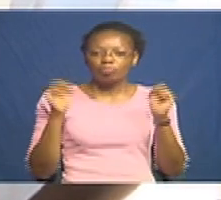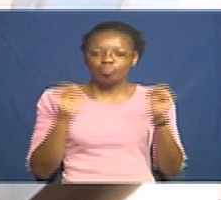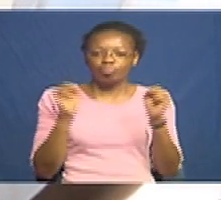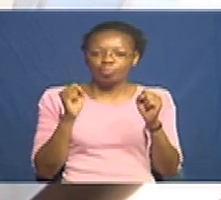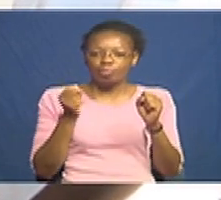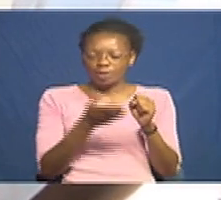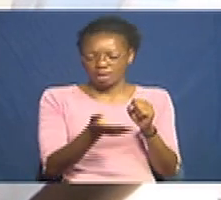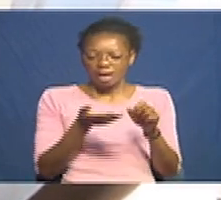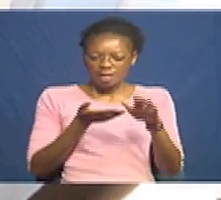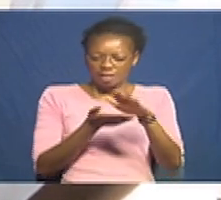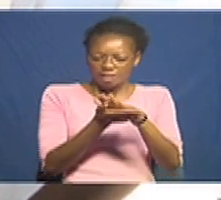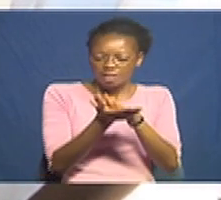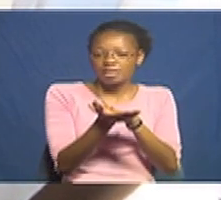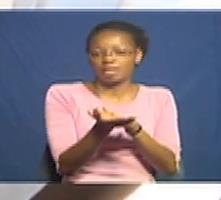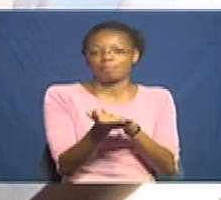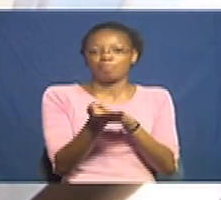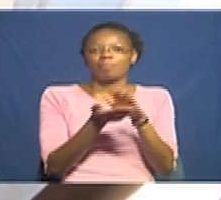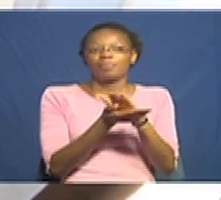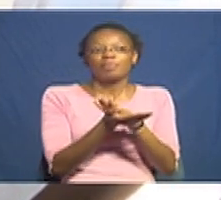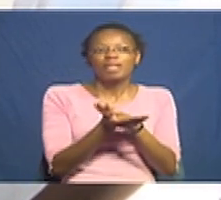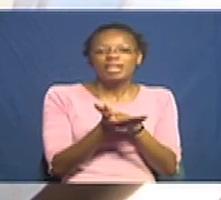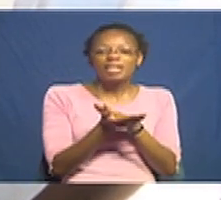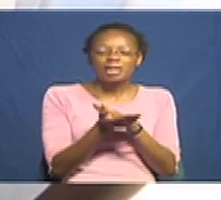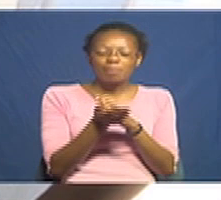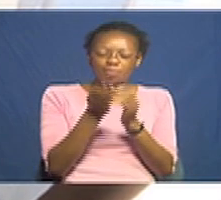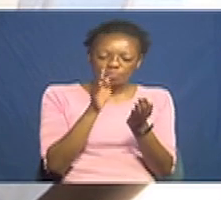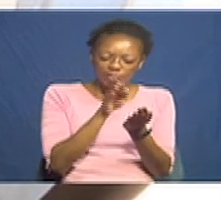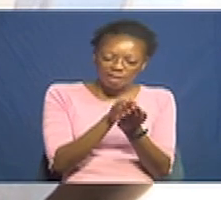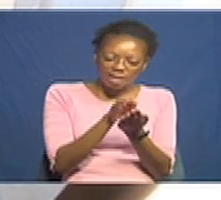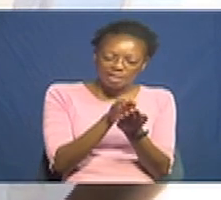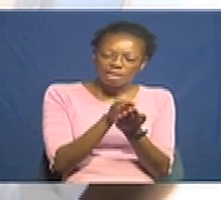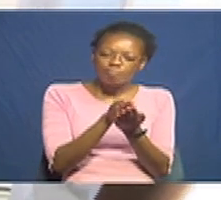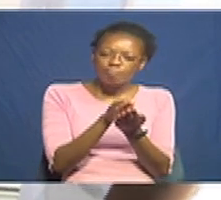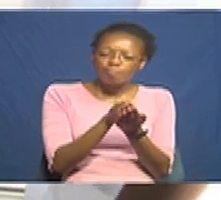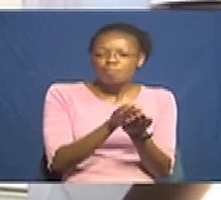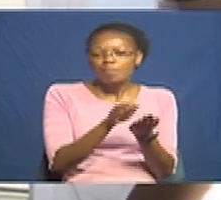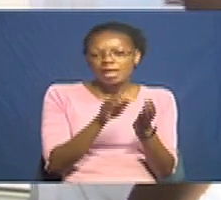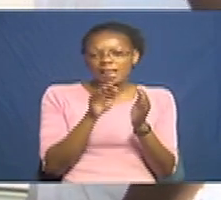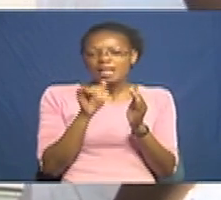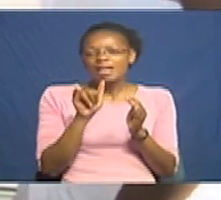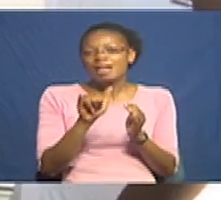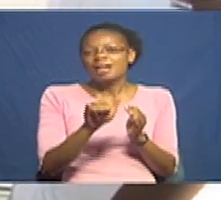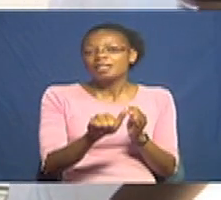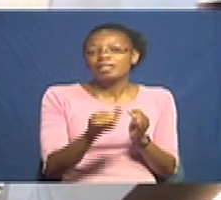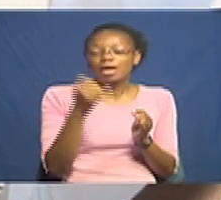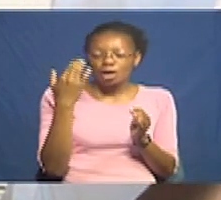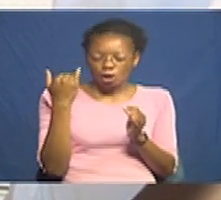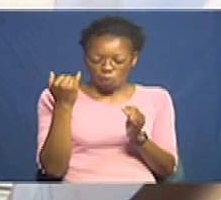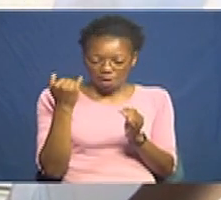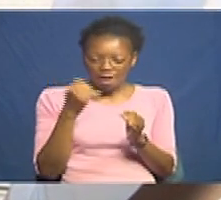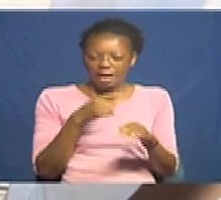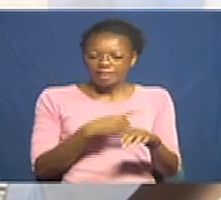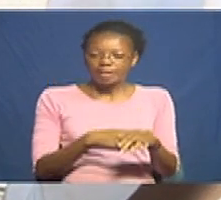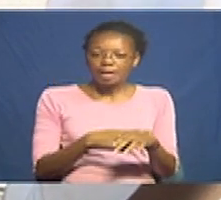kwa sababu wakati unatoka kule nje na miti ingine inakuja na wadudu na mayai pia ya wadudu.